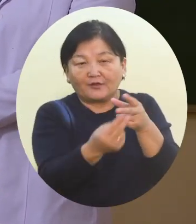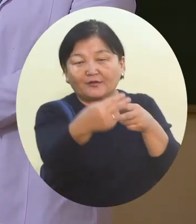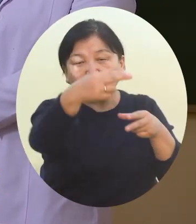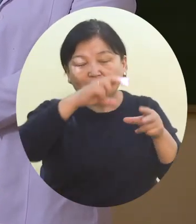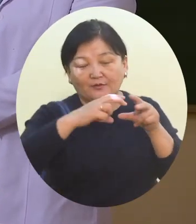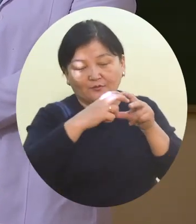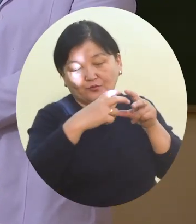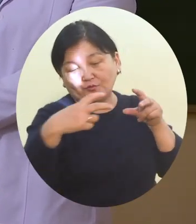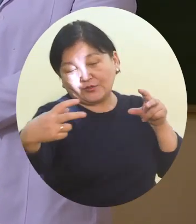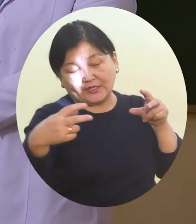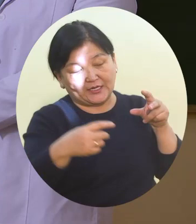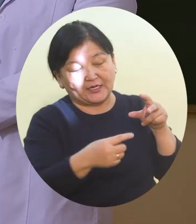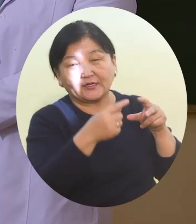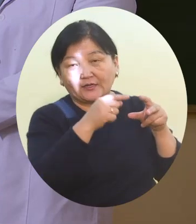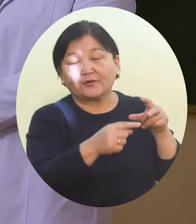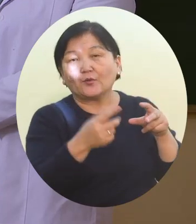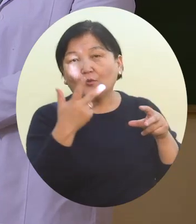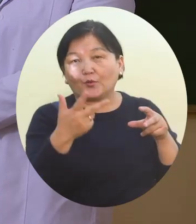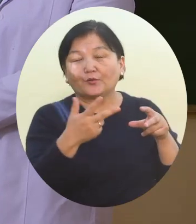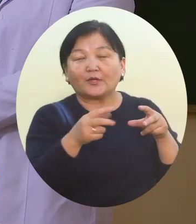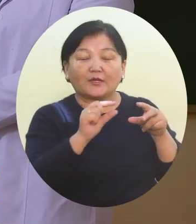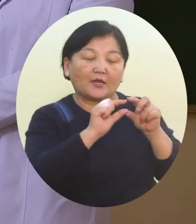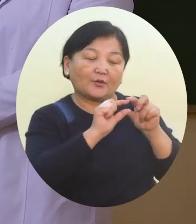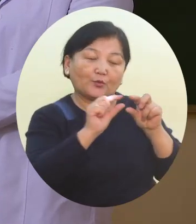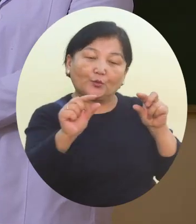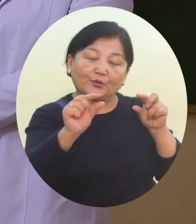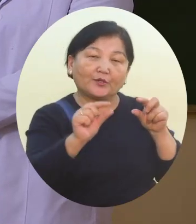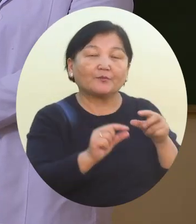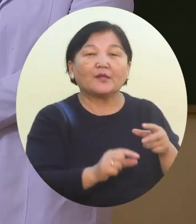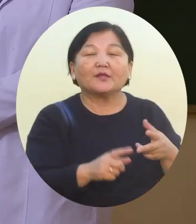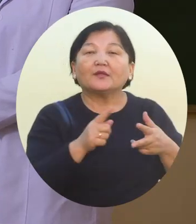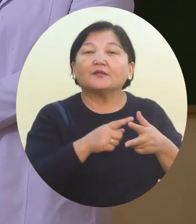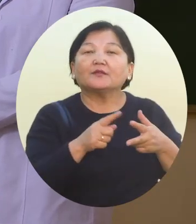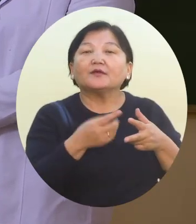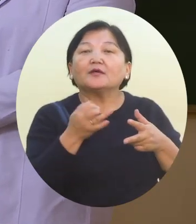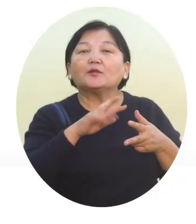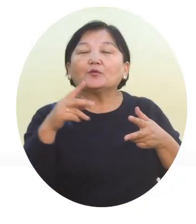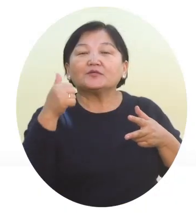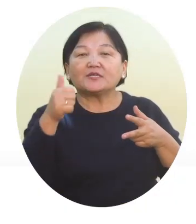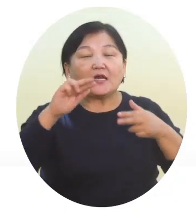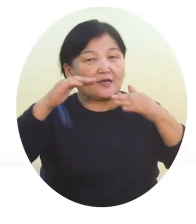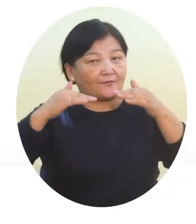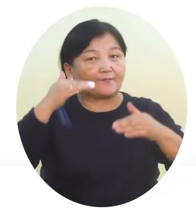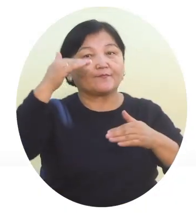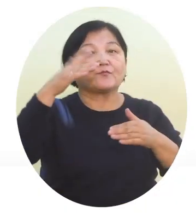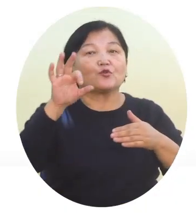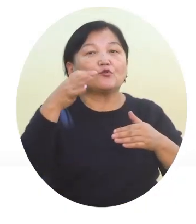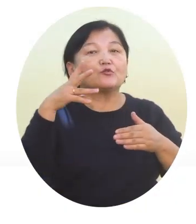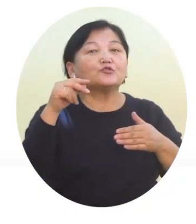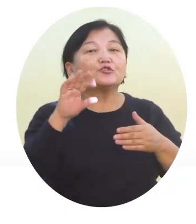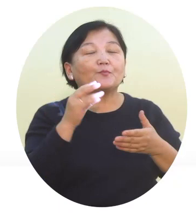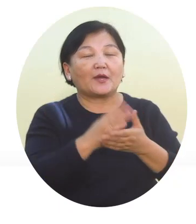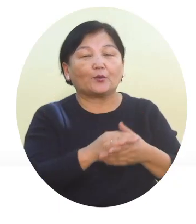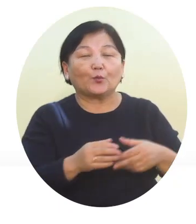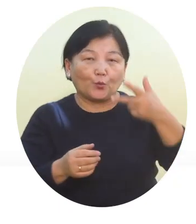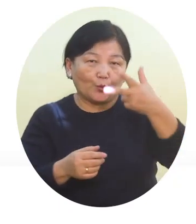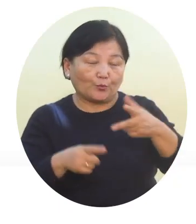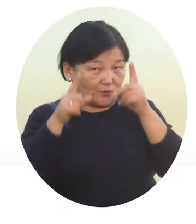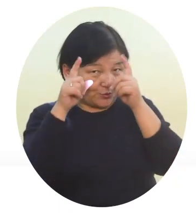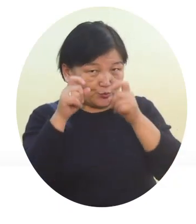цусны судас маань уян чанартай байхын тулд дунд давхраа илүү сайн хөгцсөн байх нэ. За 3 дахь зургийг ажиглан